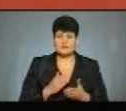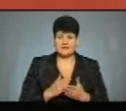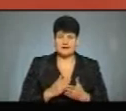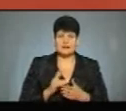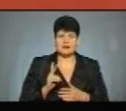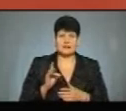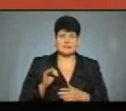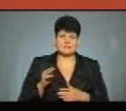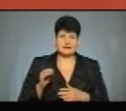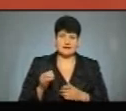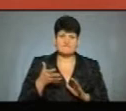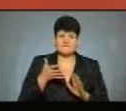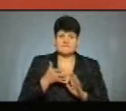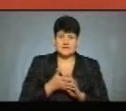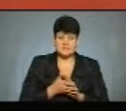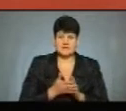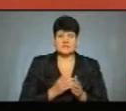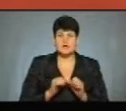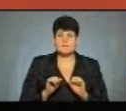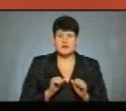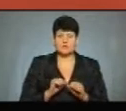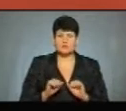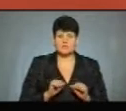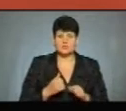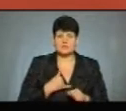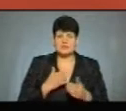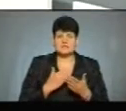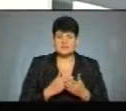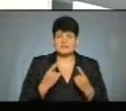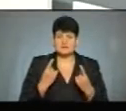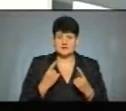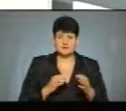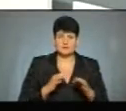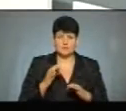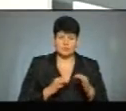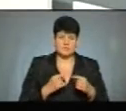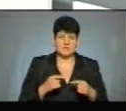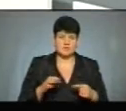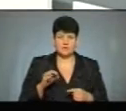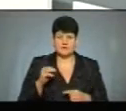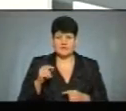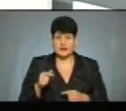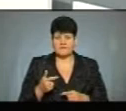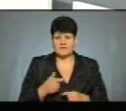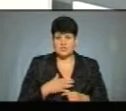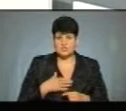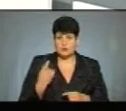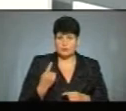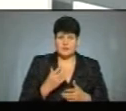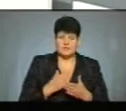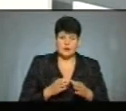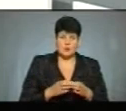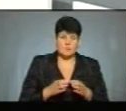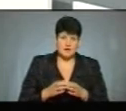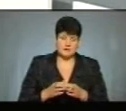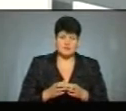критерій витрат на апарат управління. Тобто у нас є великі диспропорції між різними ОТГ в нашій області, де, наприклад, є громади, які